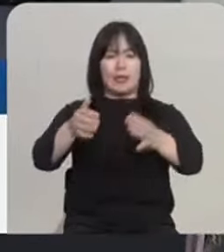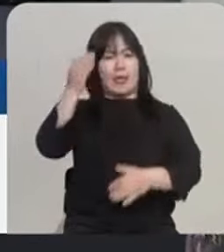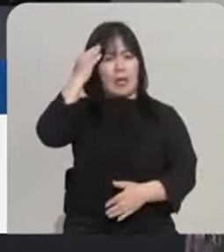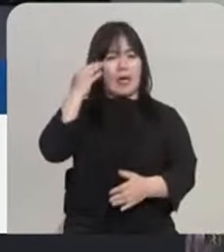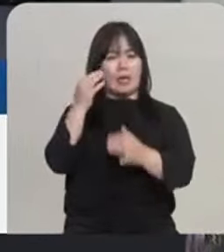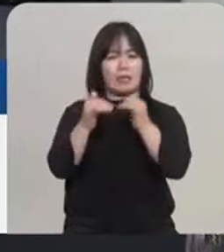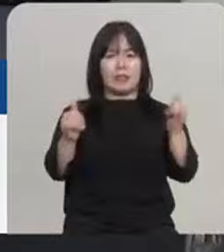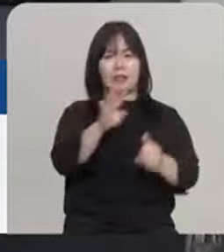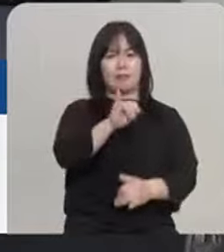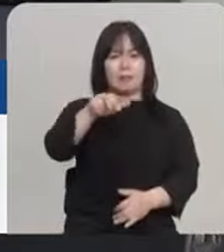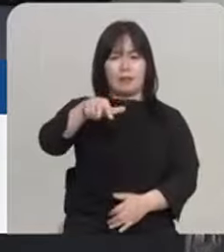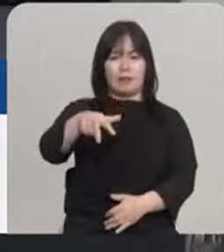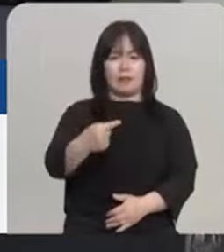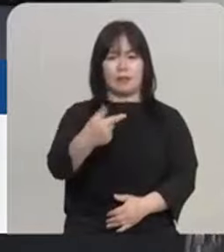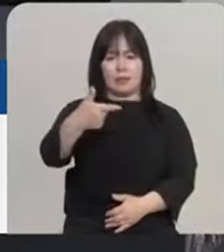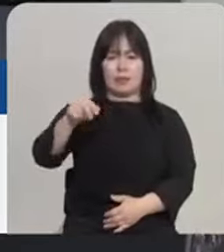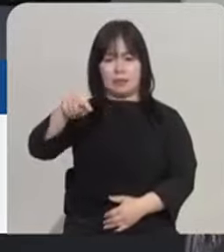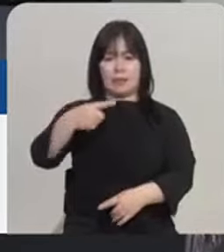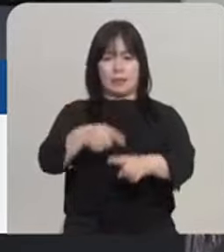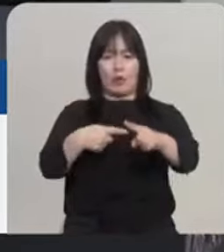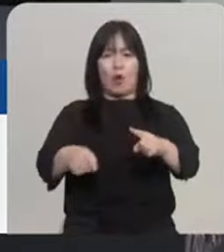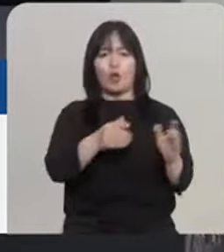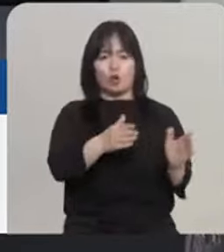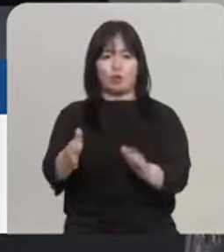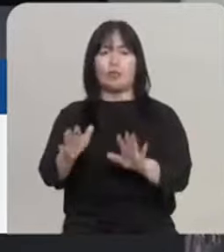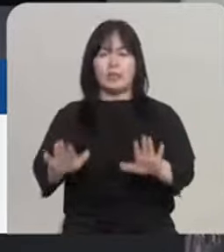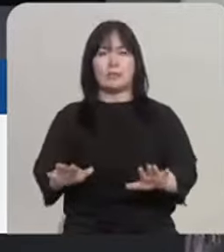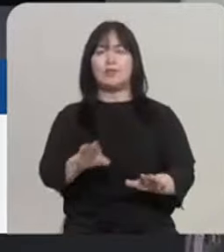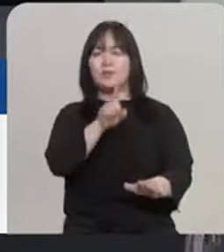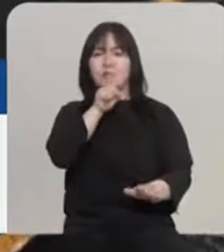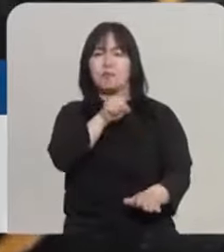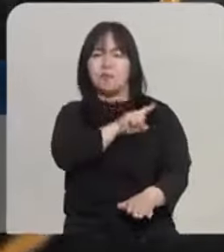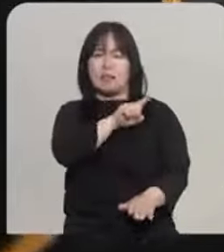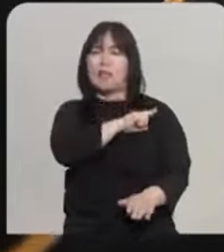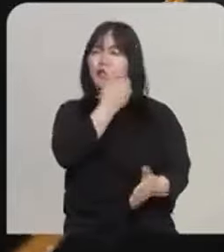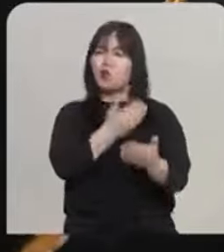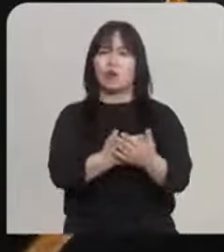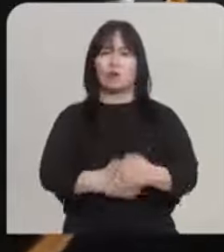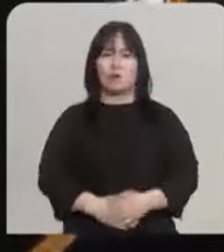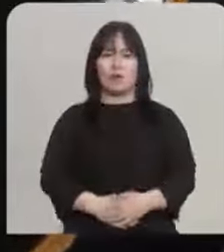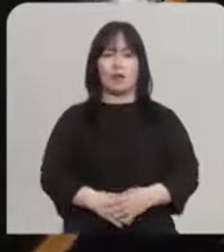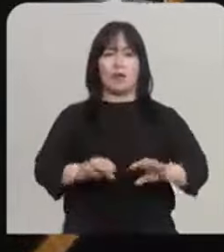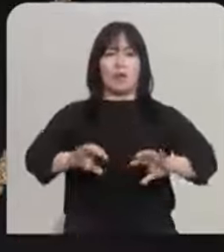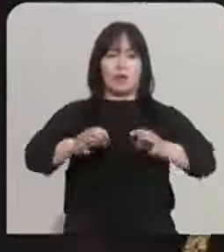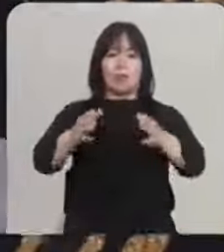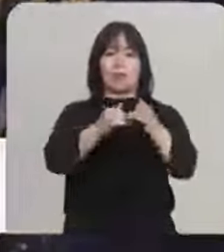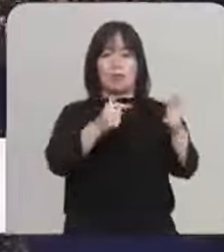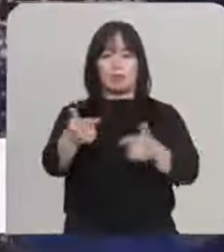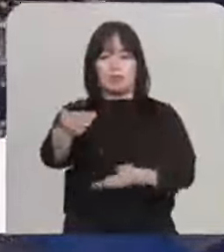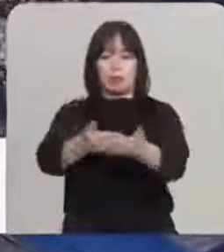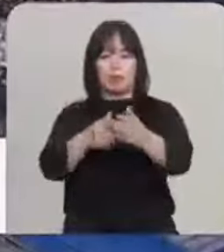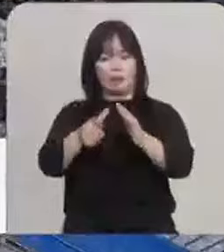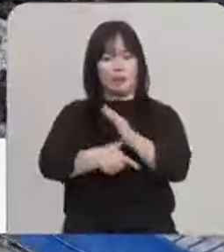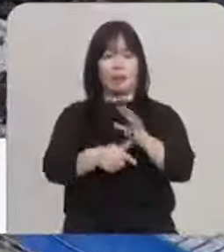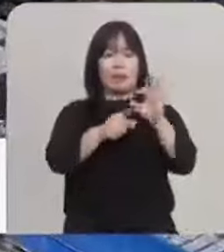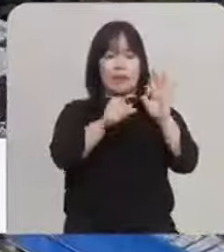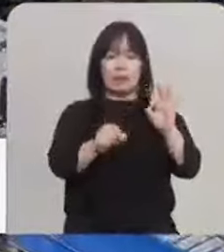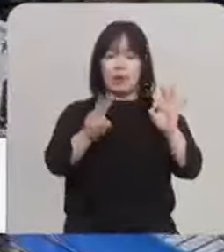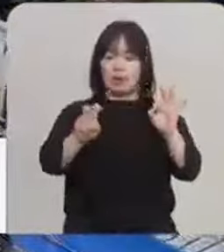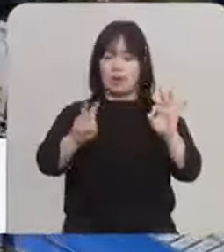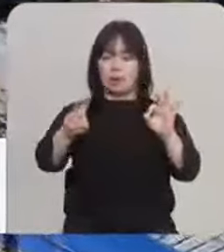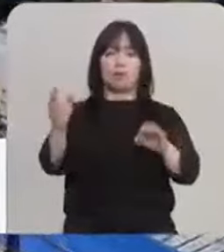대회 준비 이런 것들이 가장 중요한 현이라고 하겠습니다 세계 한인 비즈니스 대회는 오는 10월